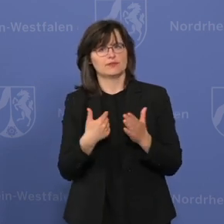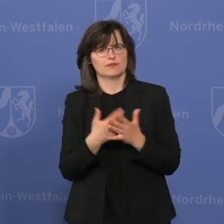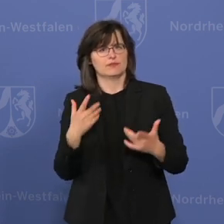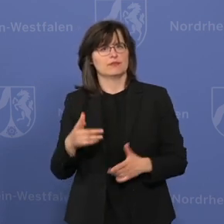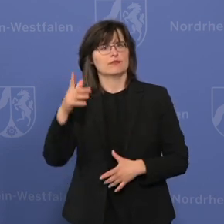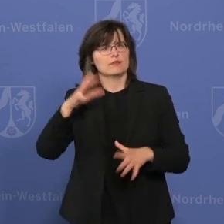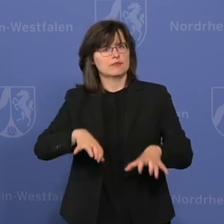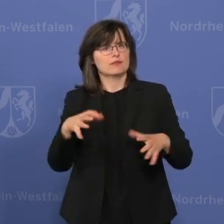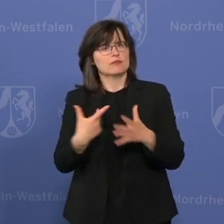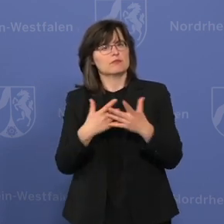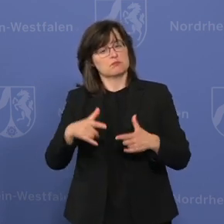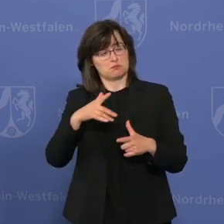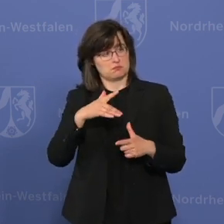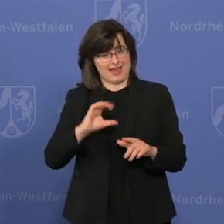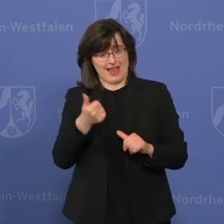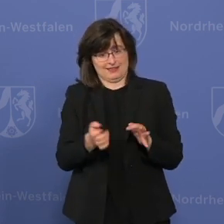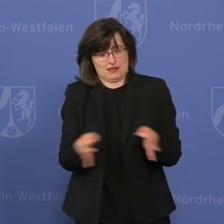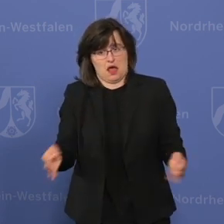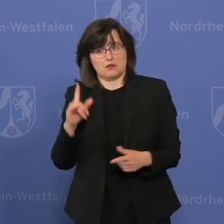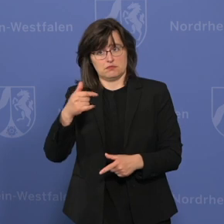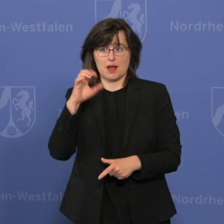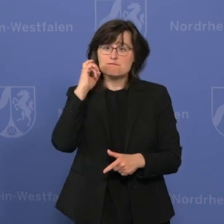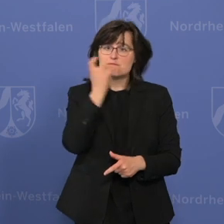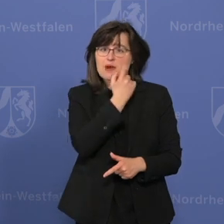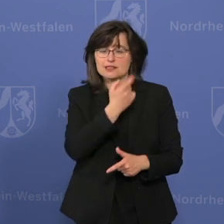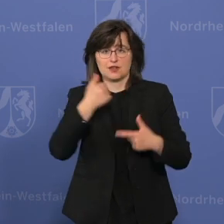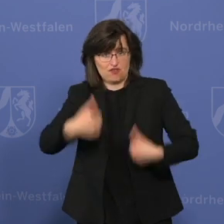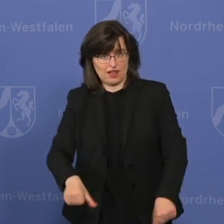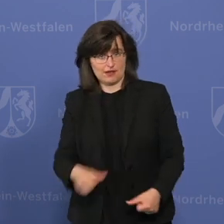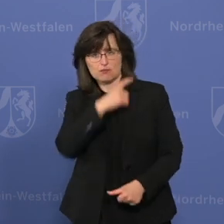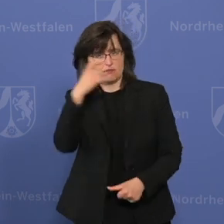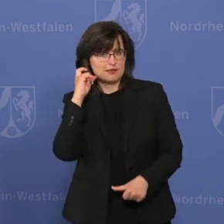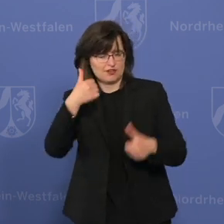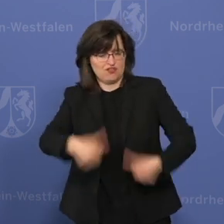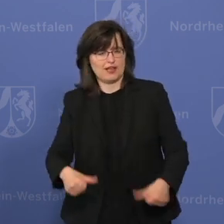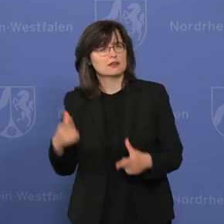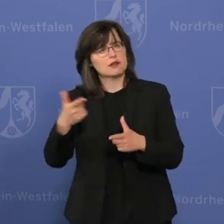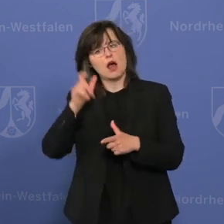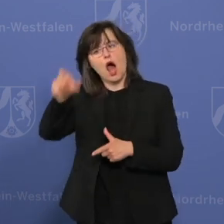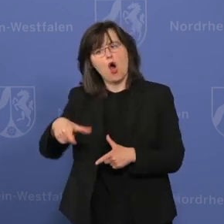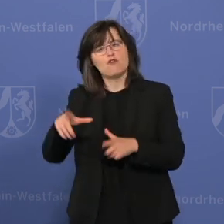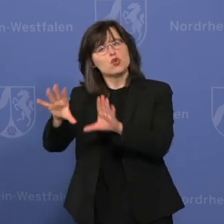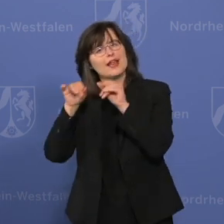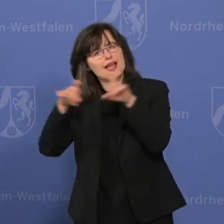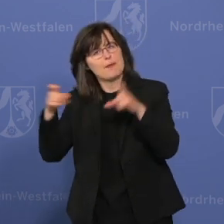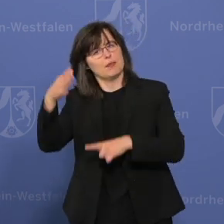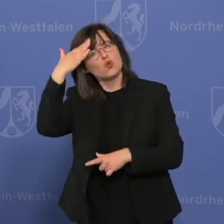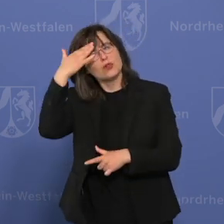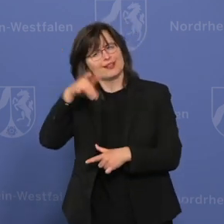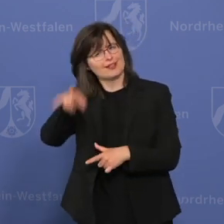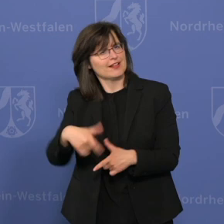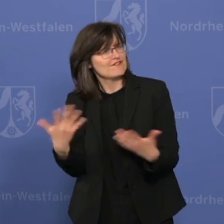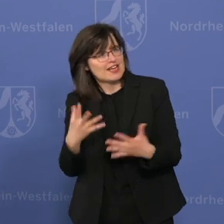Ladenbesitzern und Kunden? Und was passiert, wenn die Infektionszahlen jetzt wieder hochgehen? Also zunächst mal ist noch mal